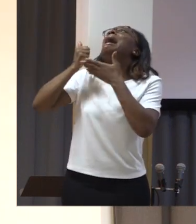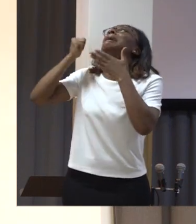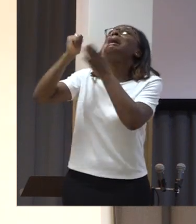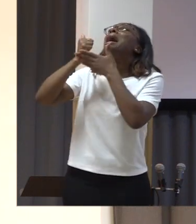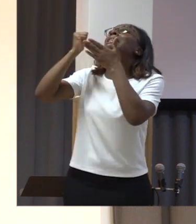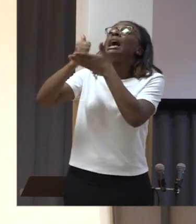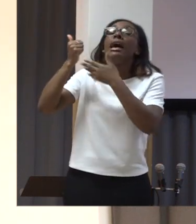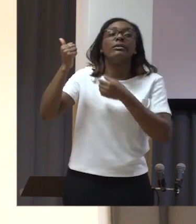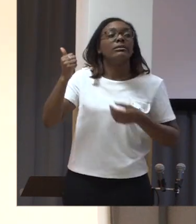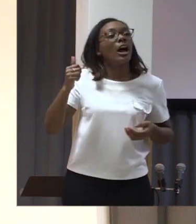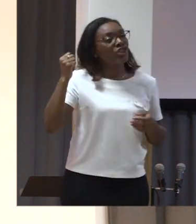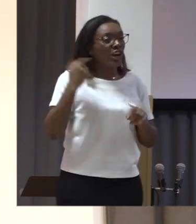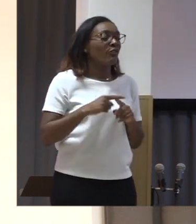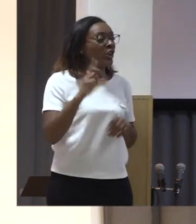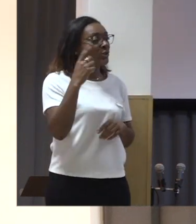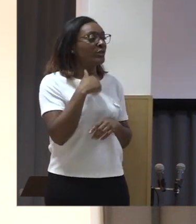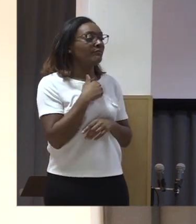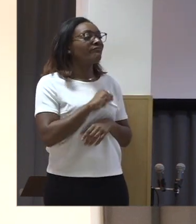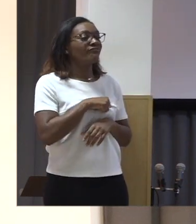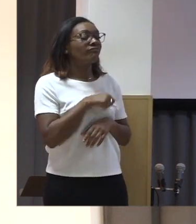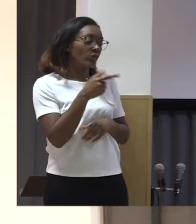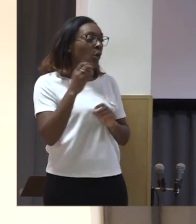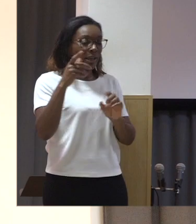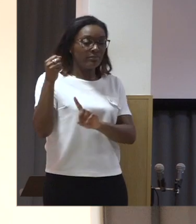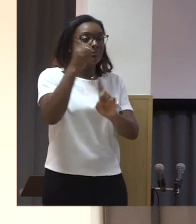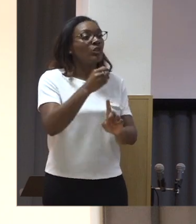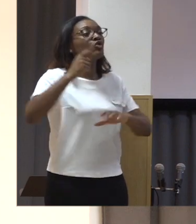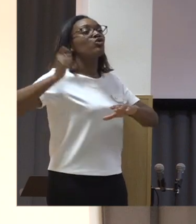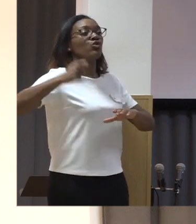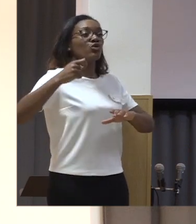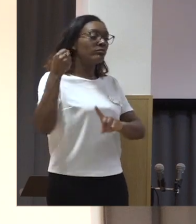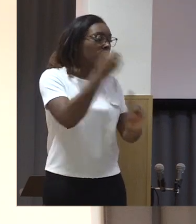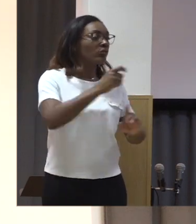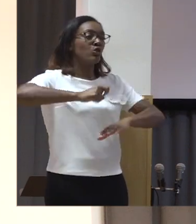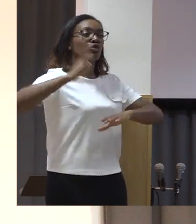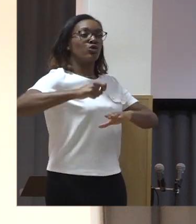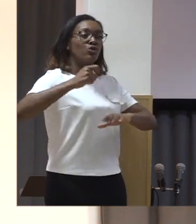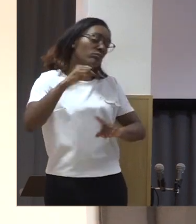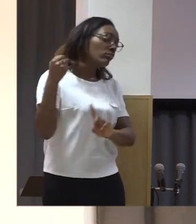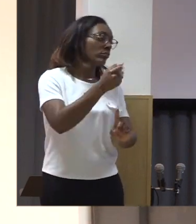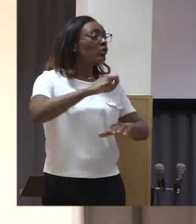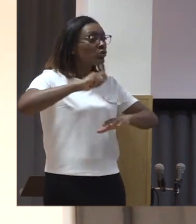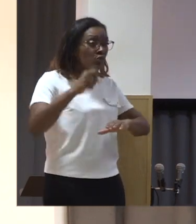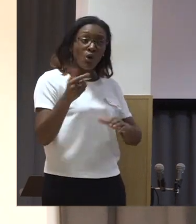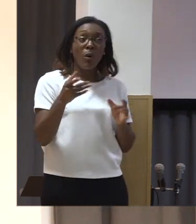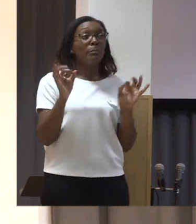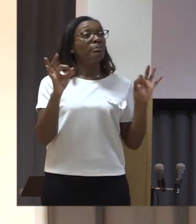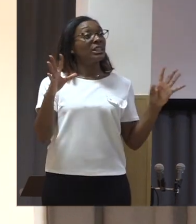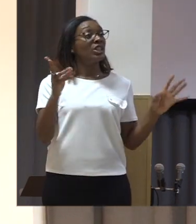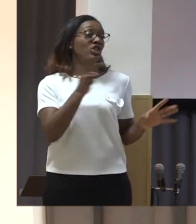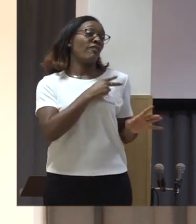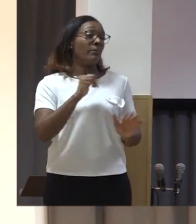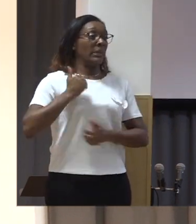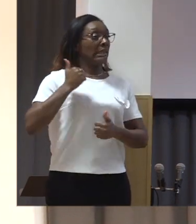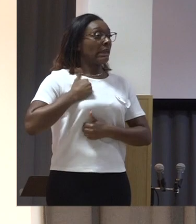suscita des libérateurs, des juges. Les juges étaient des chefs militaires, ils assumaient des fonctions